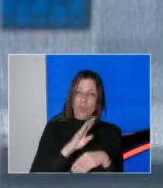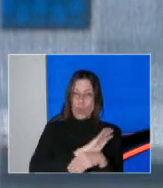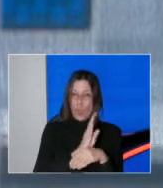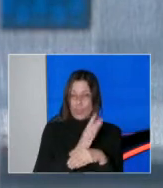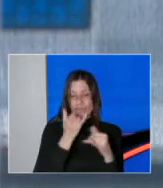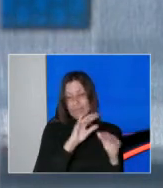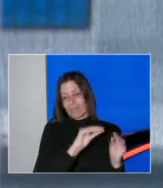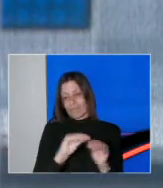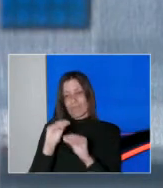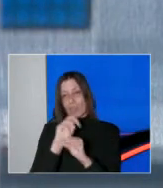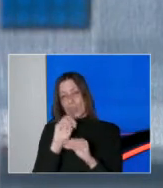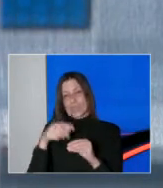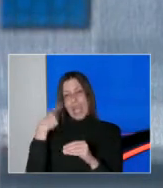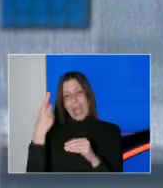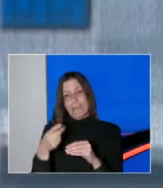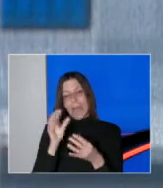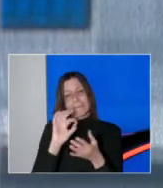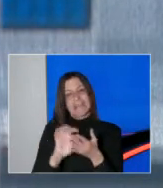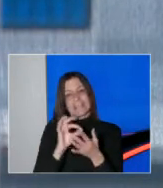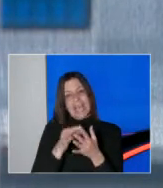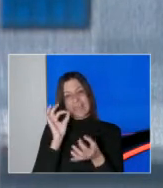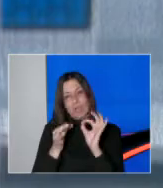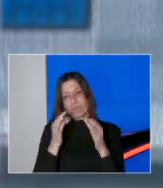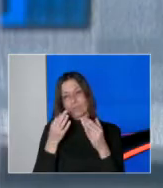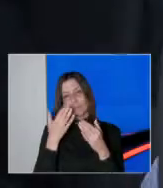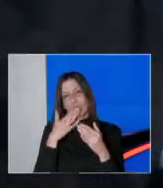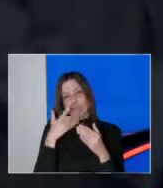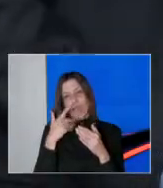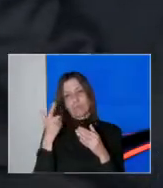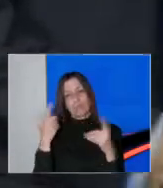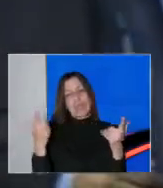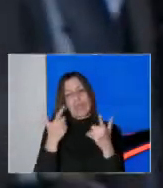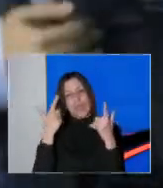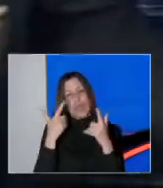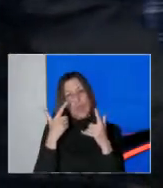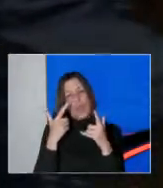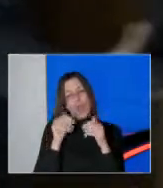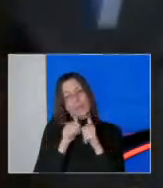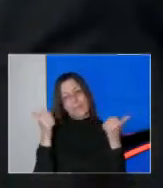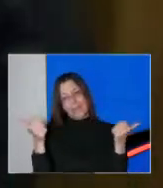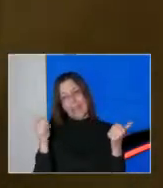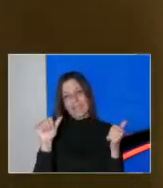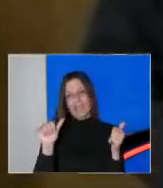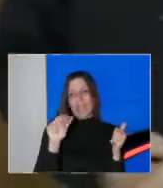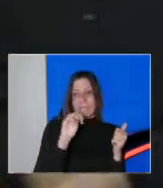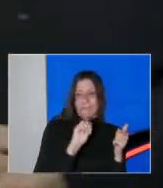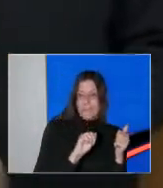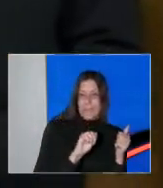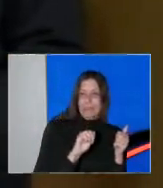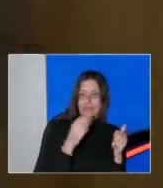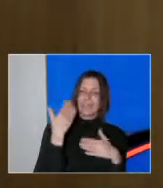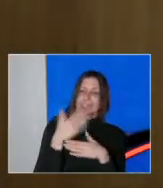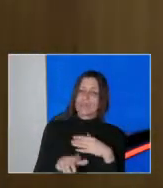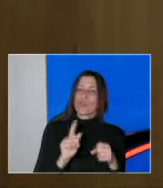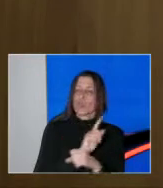לנושא הבא במשרד המשפטים בירושלים. ערכו הבוקר אירוע פרידה לאביחי מנדלבליט, היועץ המשפטי לממשלה, שסיים תקופת